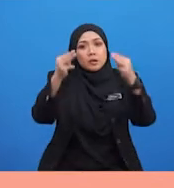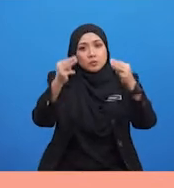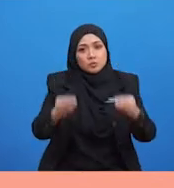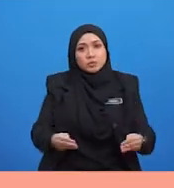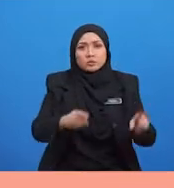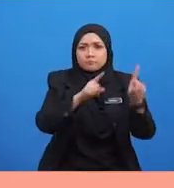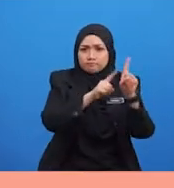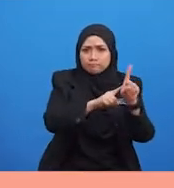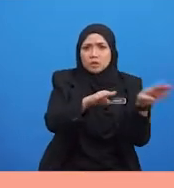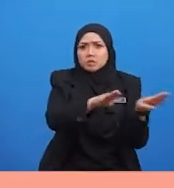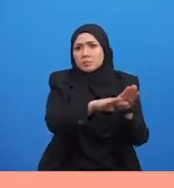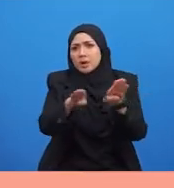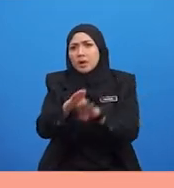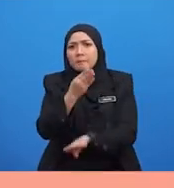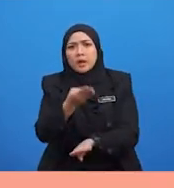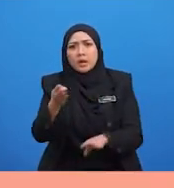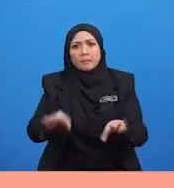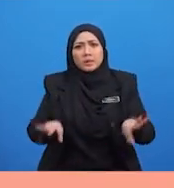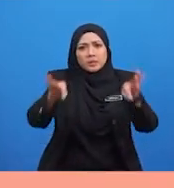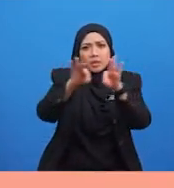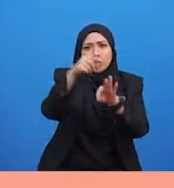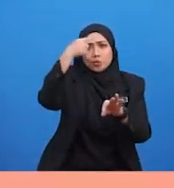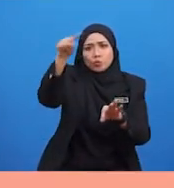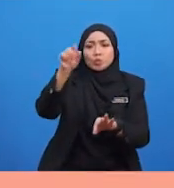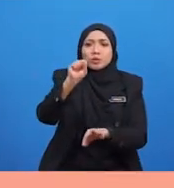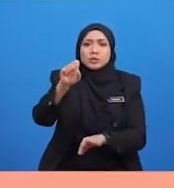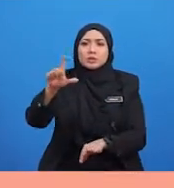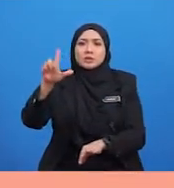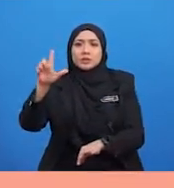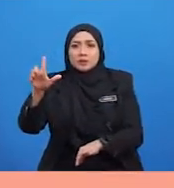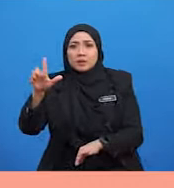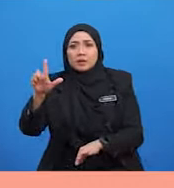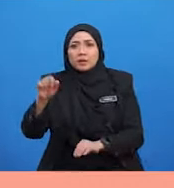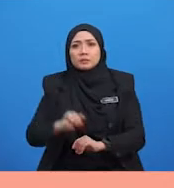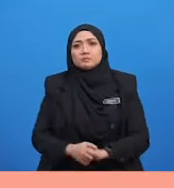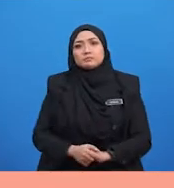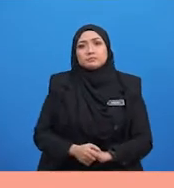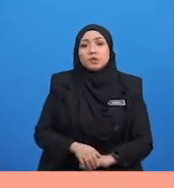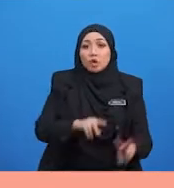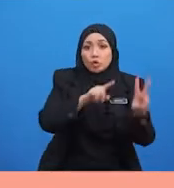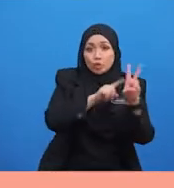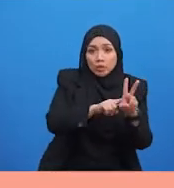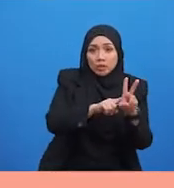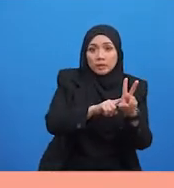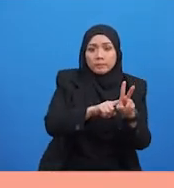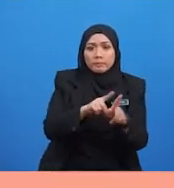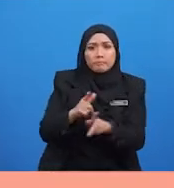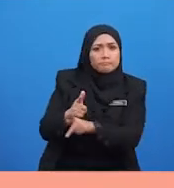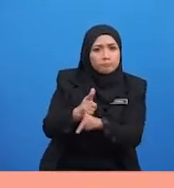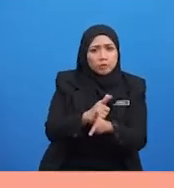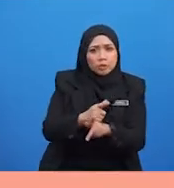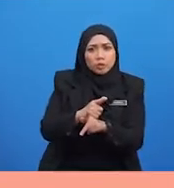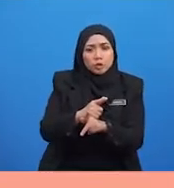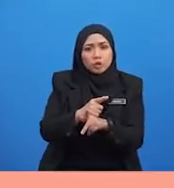penting untuk sel protoplasma. Dua, melindungi organ tertentu seperti saraf dan